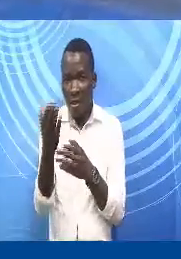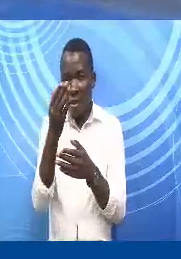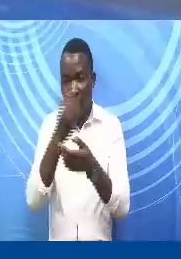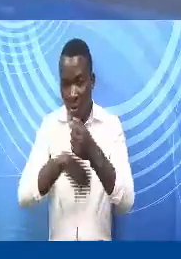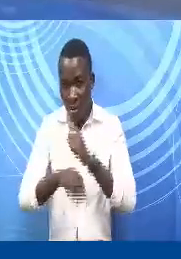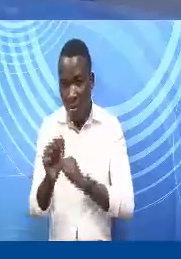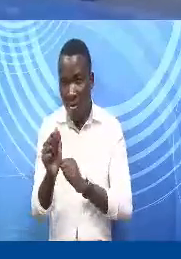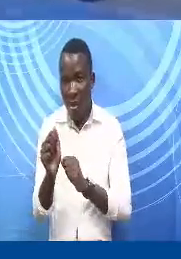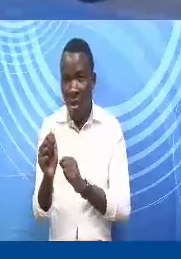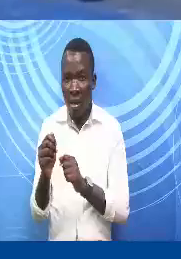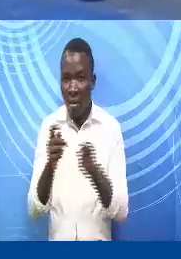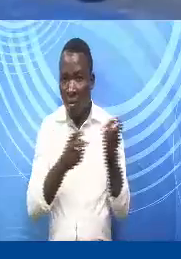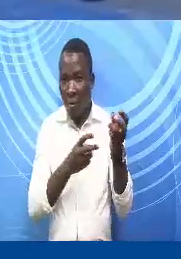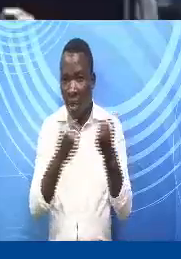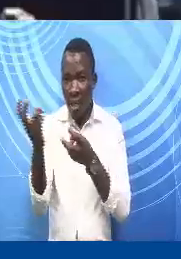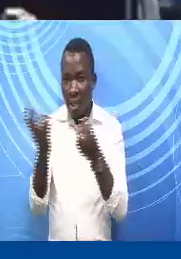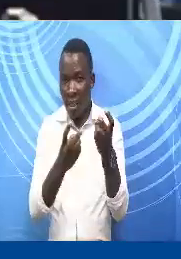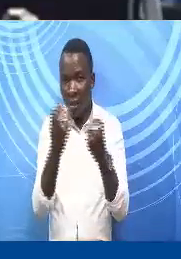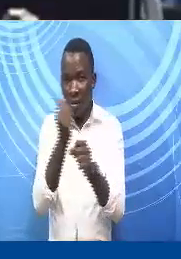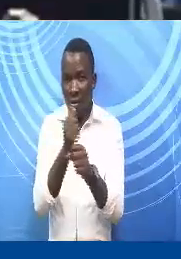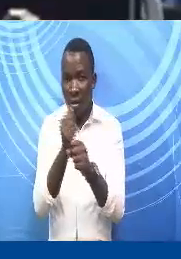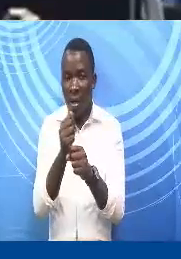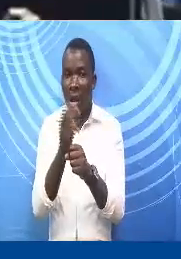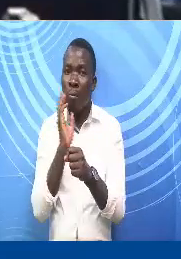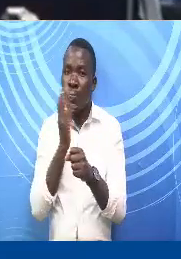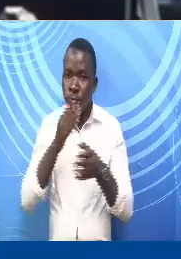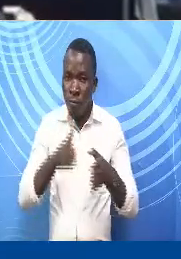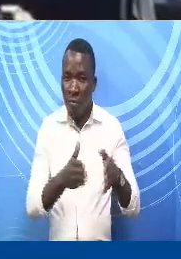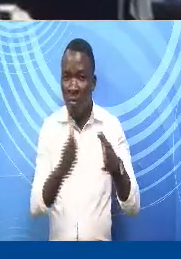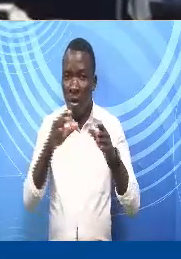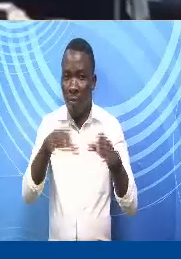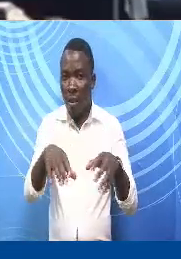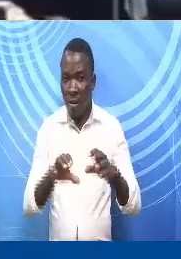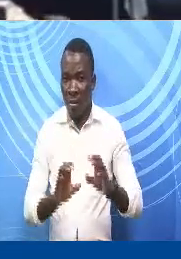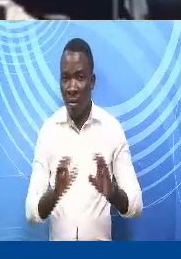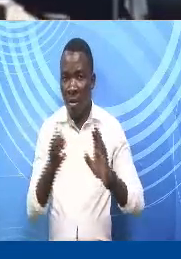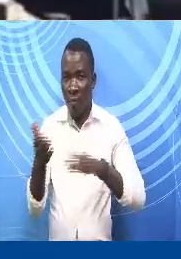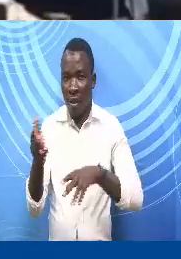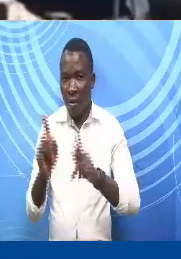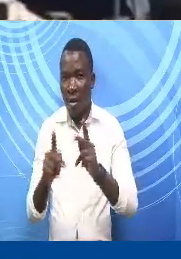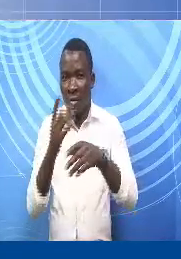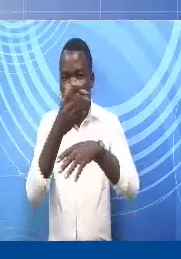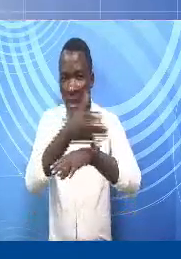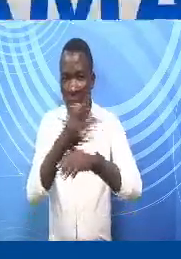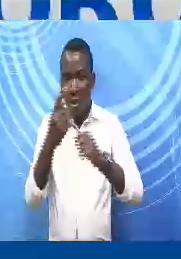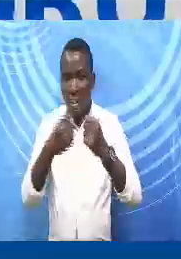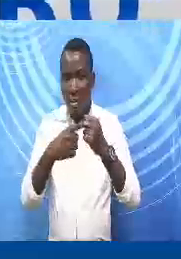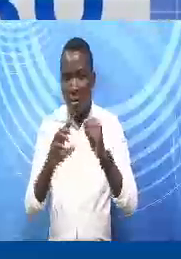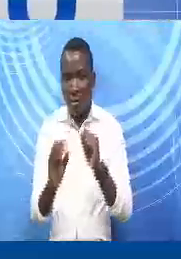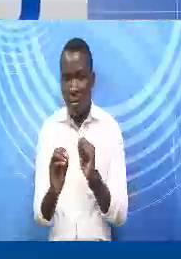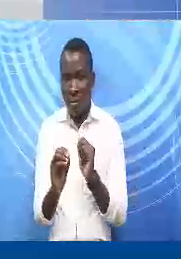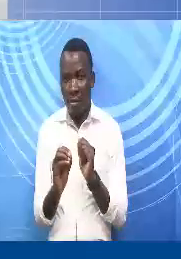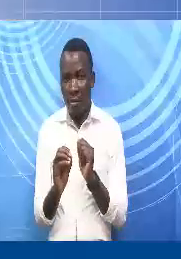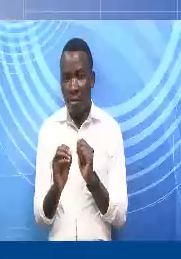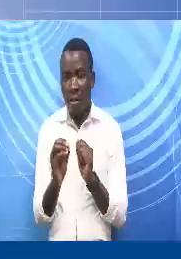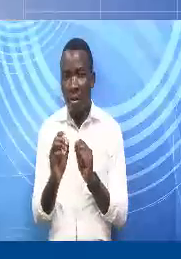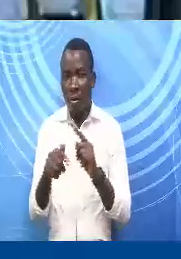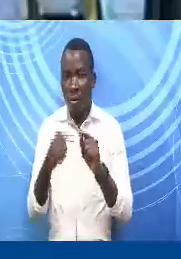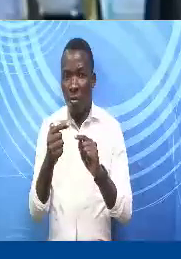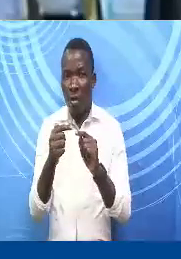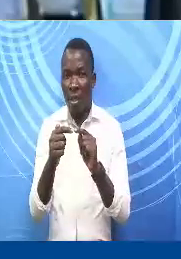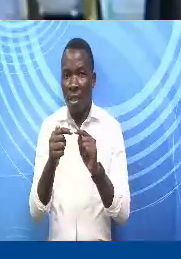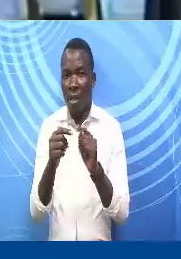n'ibintu bikorerwa muri uru ruzi rwa Congo rwaguyemo abarenga 60. Twerekeje mu